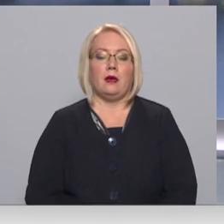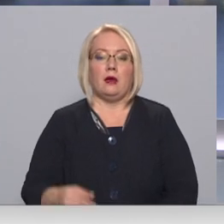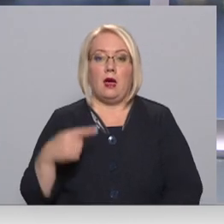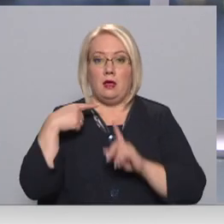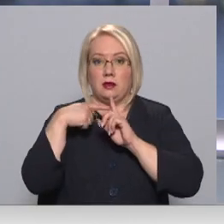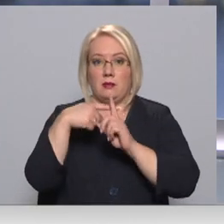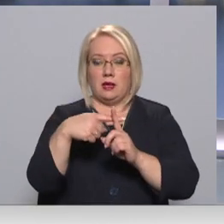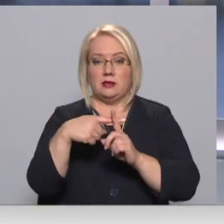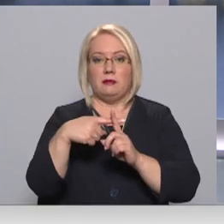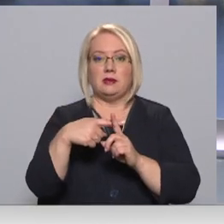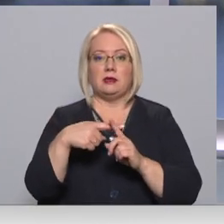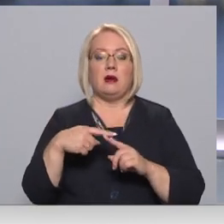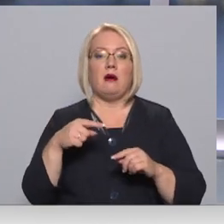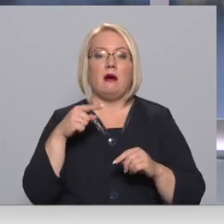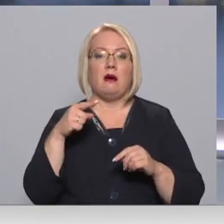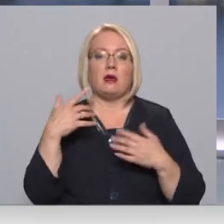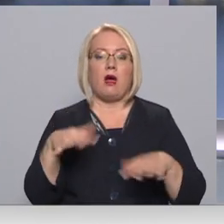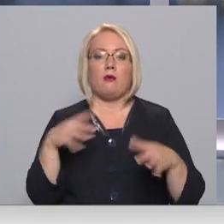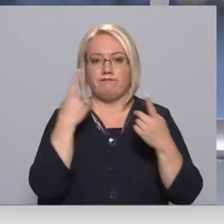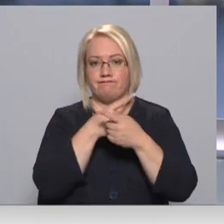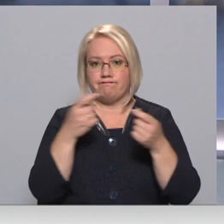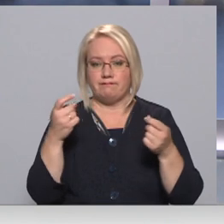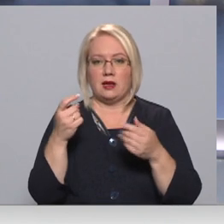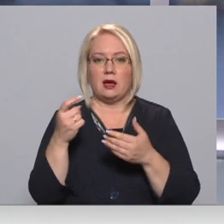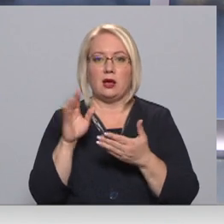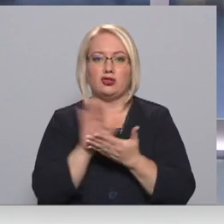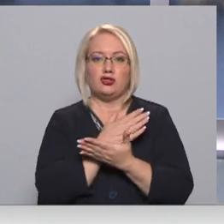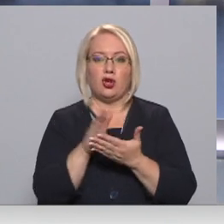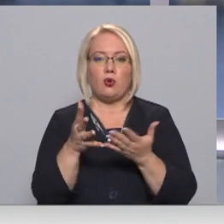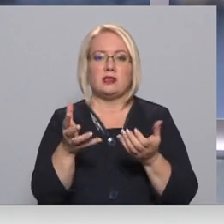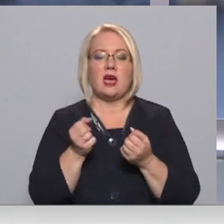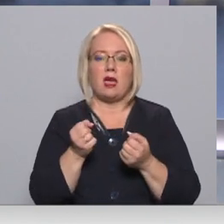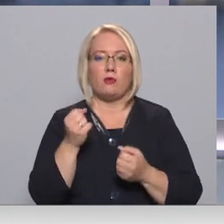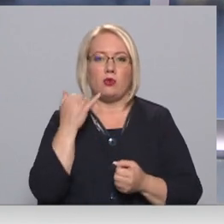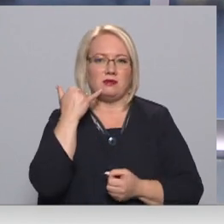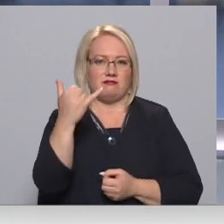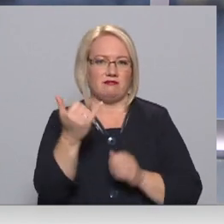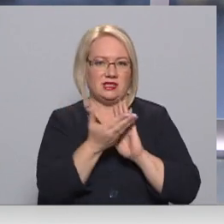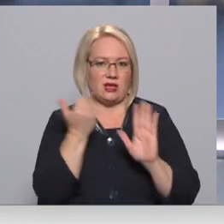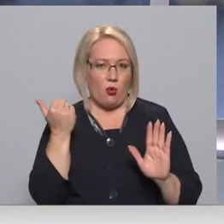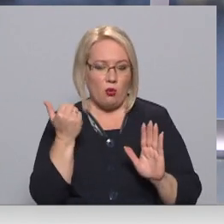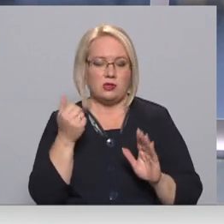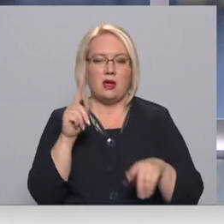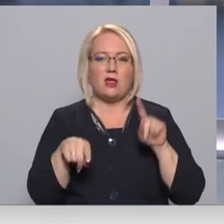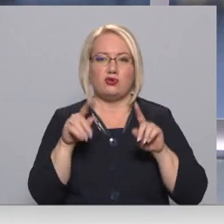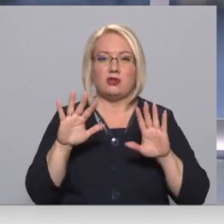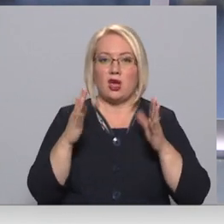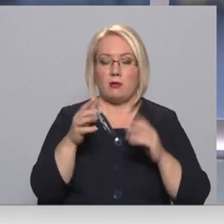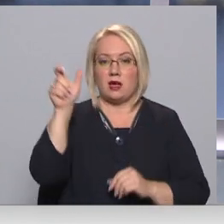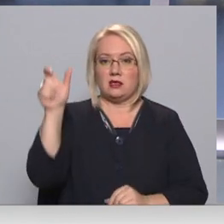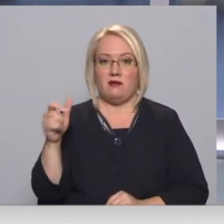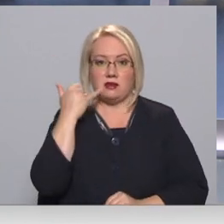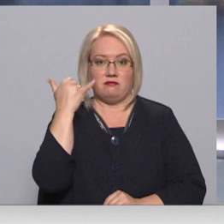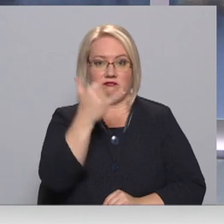Neatliekamās medicīniskās palīdzības dienests jau ziņojis, ka šķiro saņemtos izsaukumus. Atsevišķos gadījumos cilvēkam, kurš piezvanījis